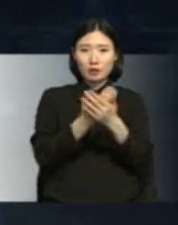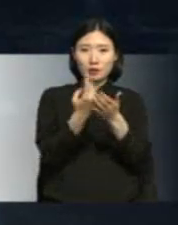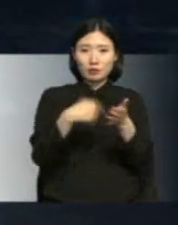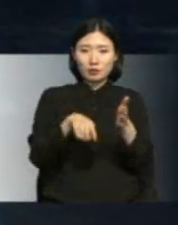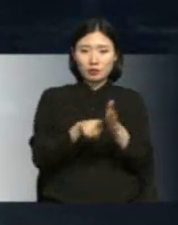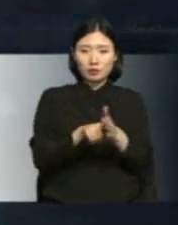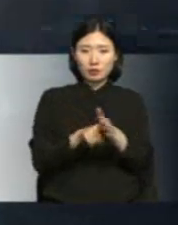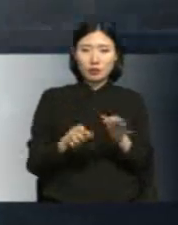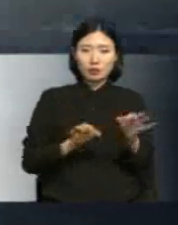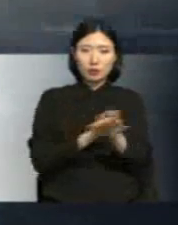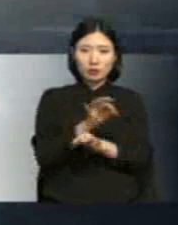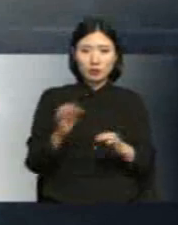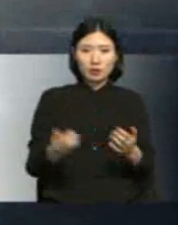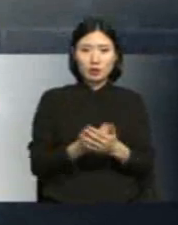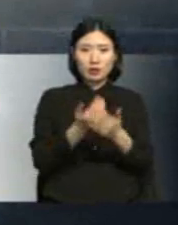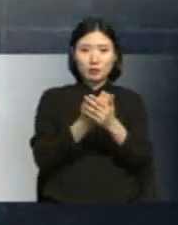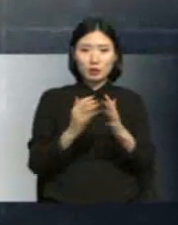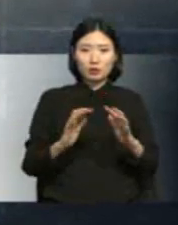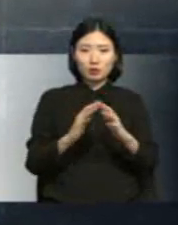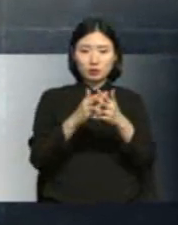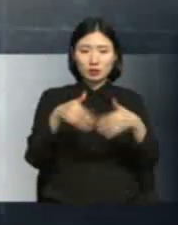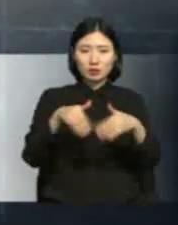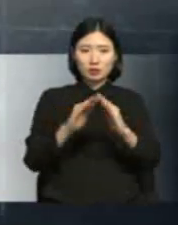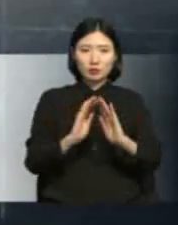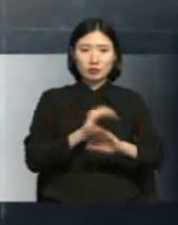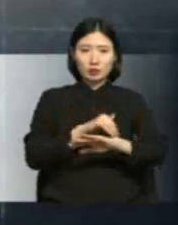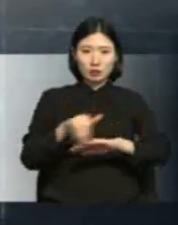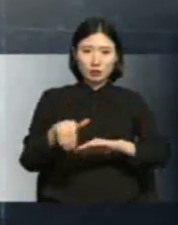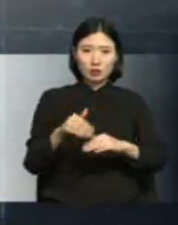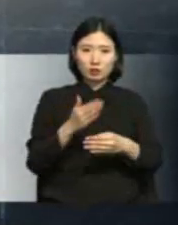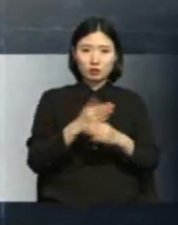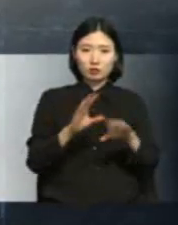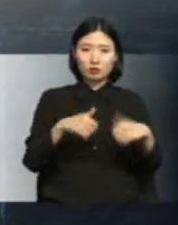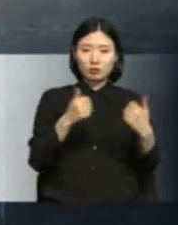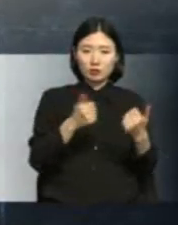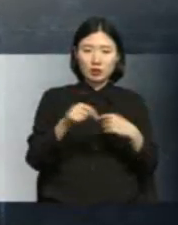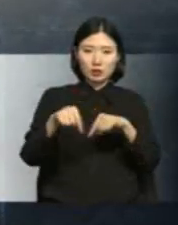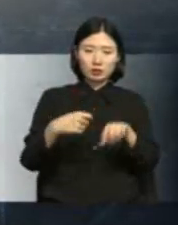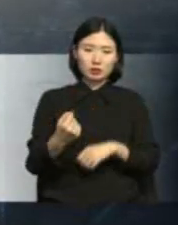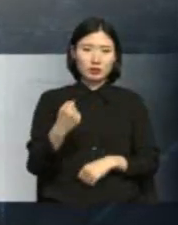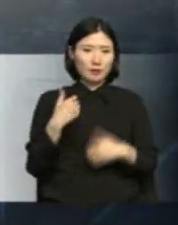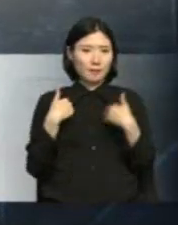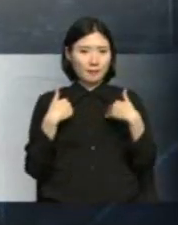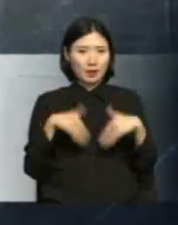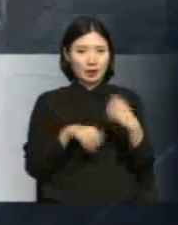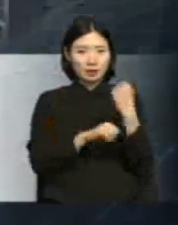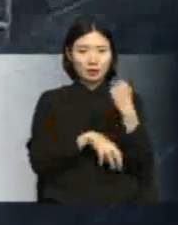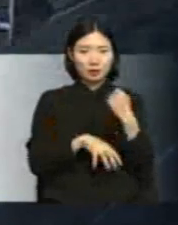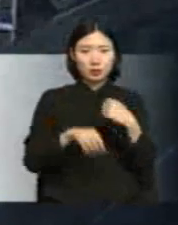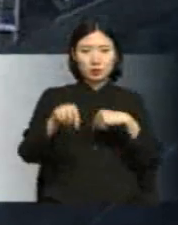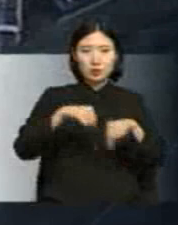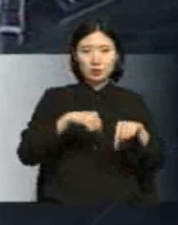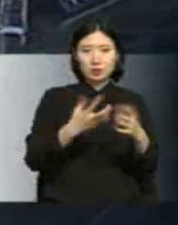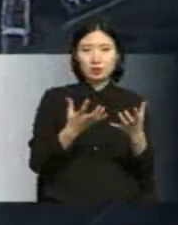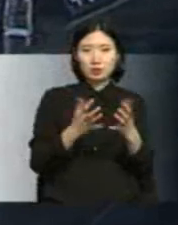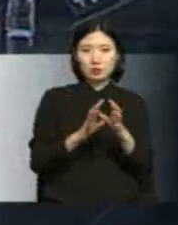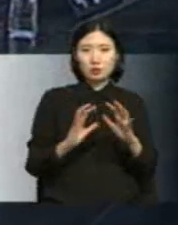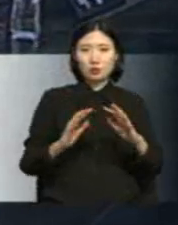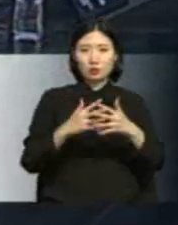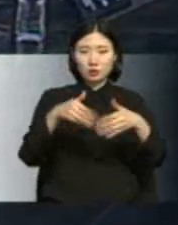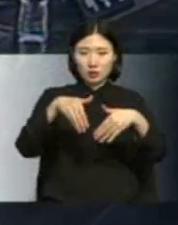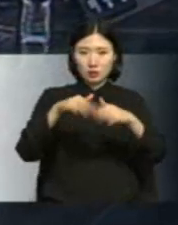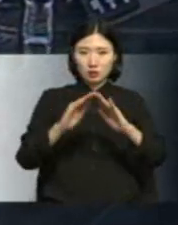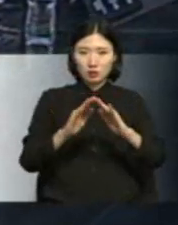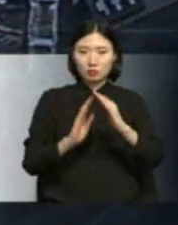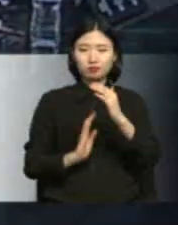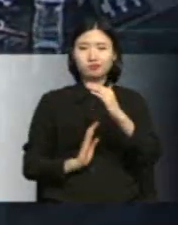위해 경제개발공사를 설립한다는 계획인데요. 중구의회에선 행정력이 미약한 기초자치단체에 공사